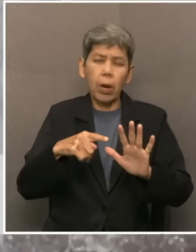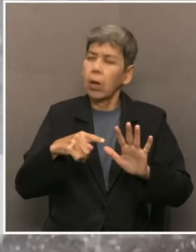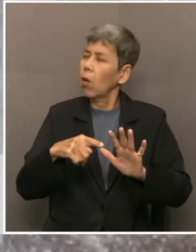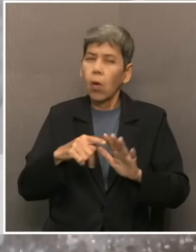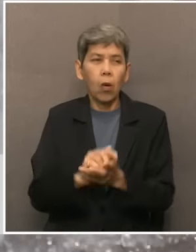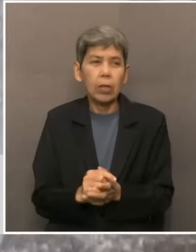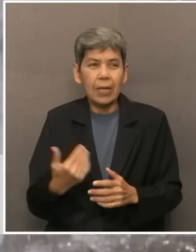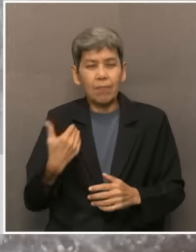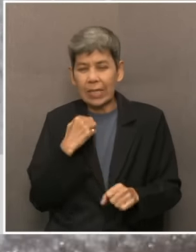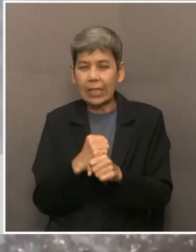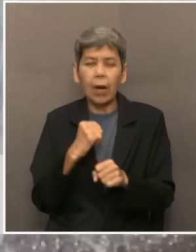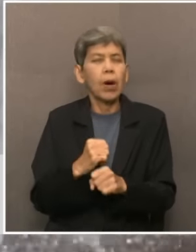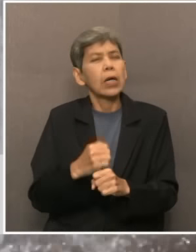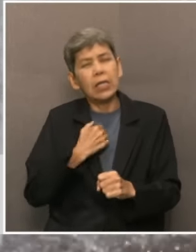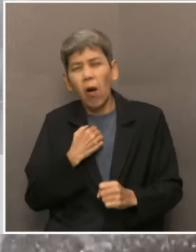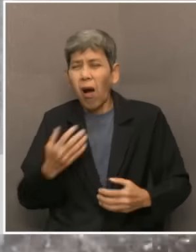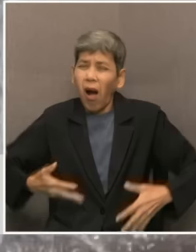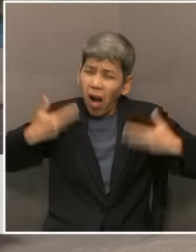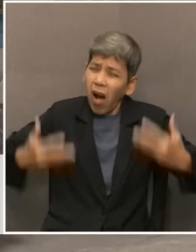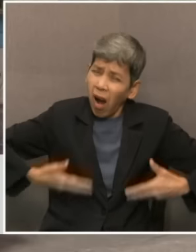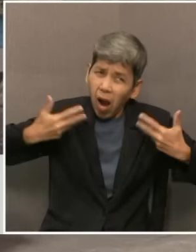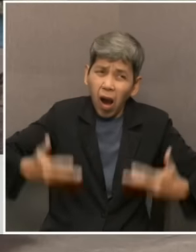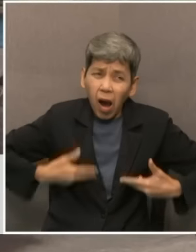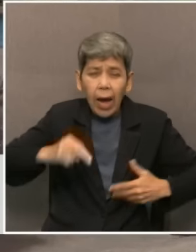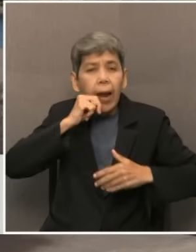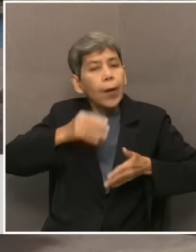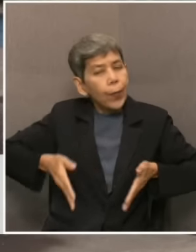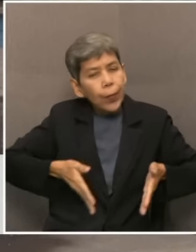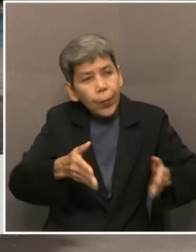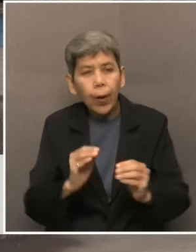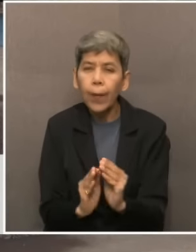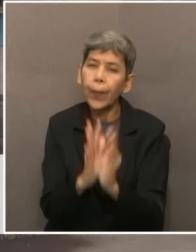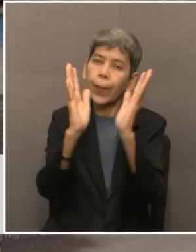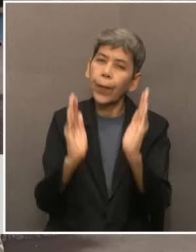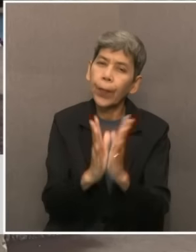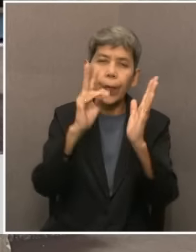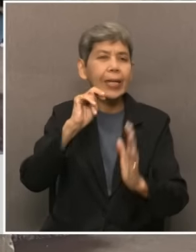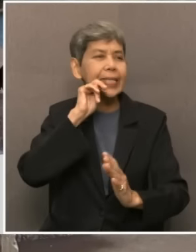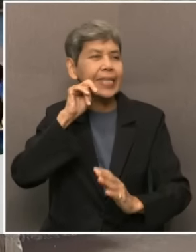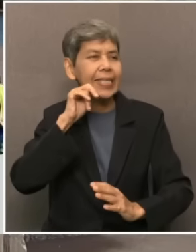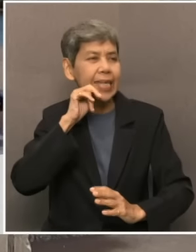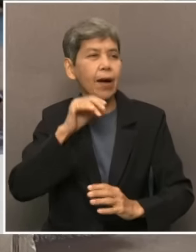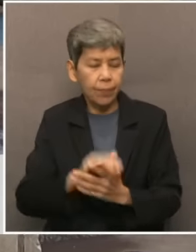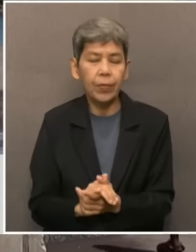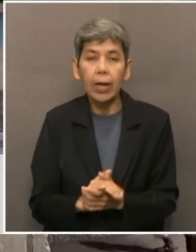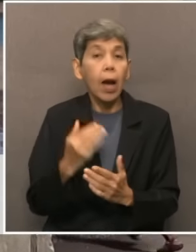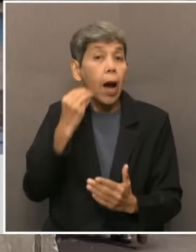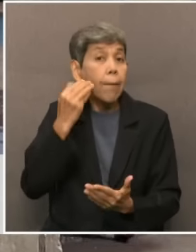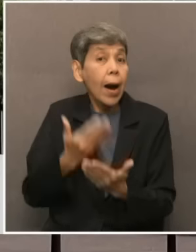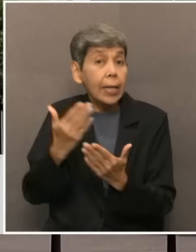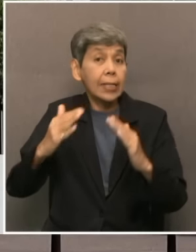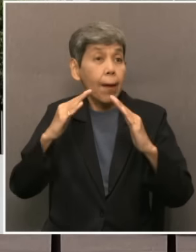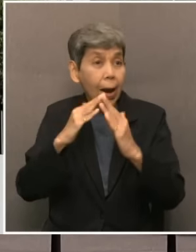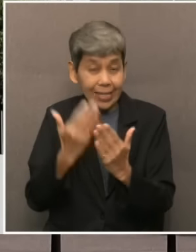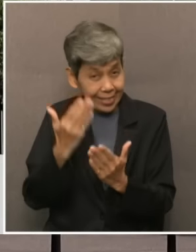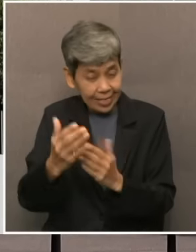ชาวเมืองก็เลยต้องมาคลายร้อนกัแบบนี้ค่ะตามแ่น้ำ น้ำผุ สาธรณะนะคะแลวบอกว่า ซื้อบ้านที่นี่ในป